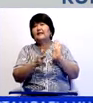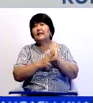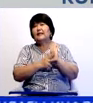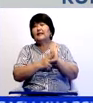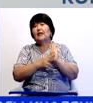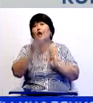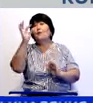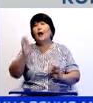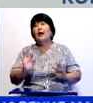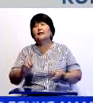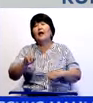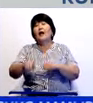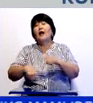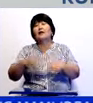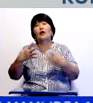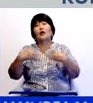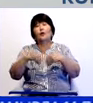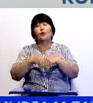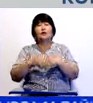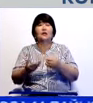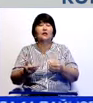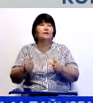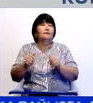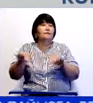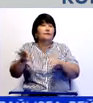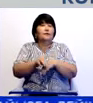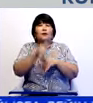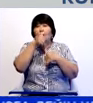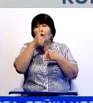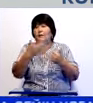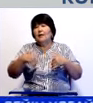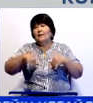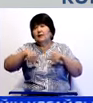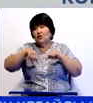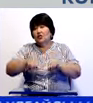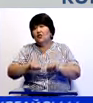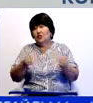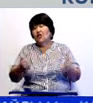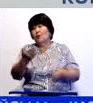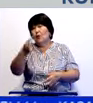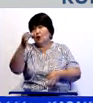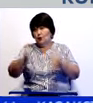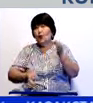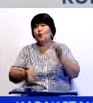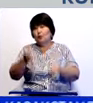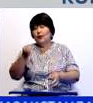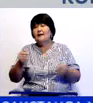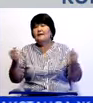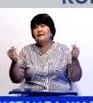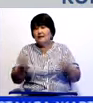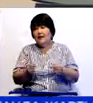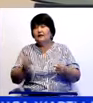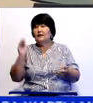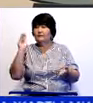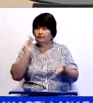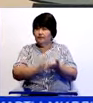8% яғни әрі қарай отбасымен, агрессормен тұра алмаймын деп шешкен азаматтар, олар сотпен нақты нүктесі